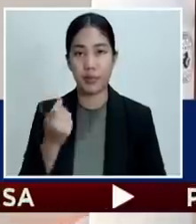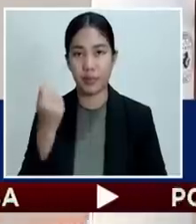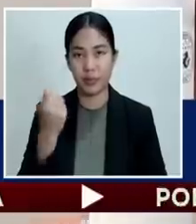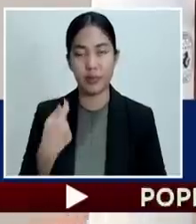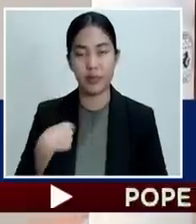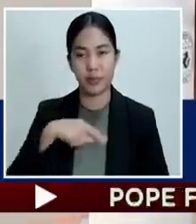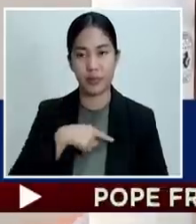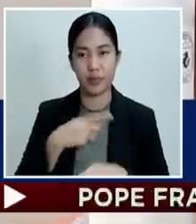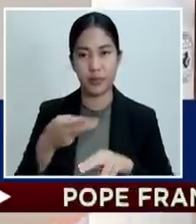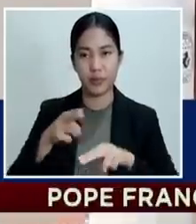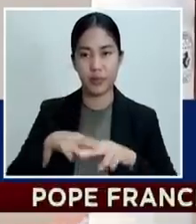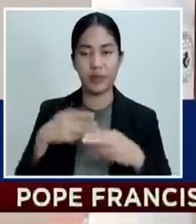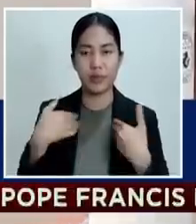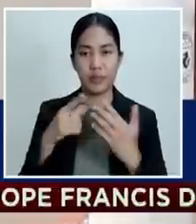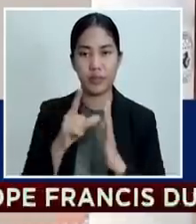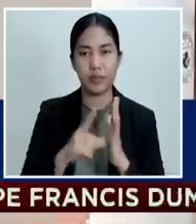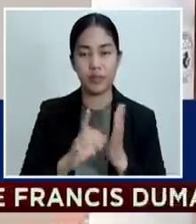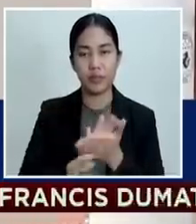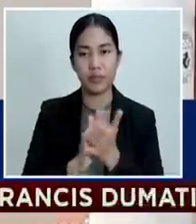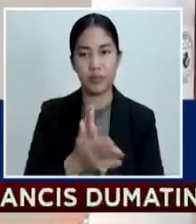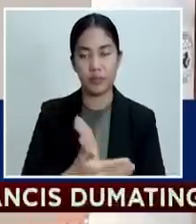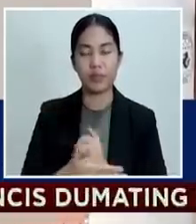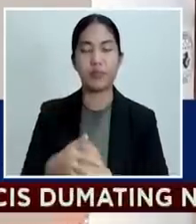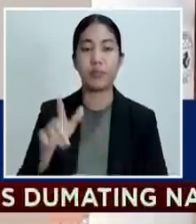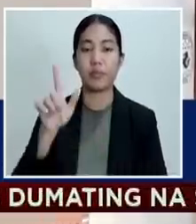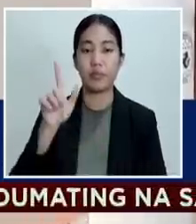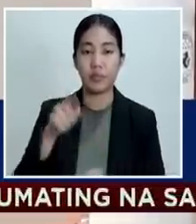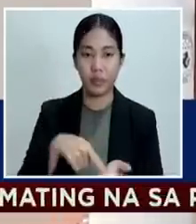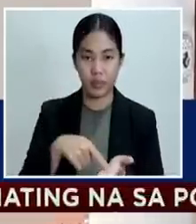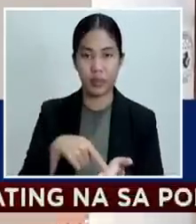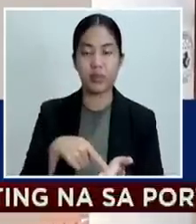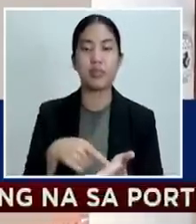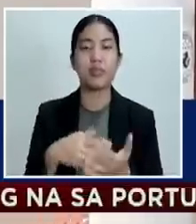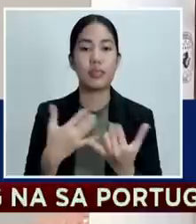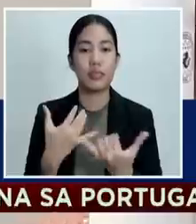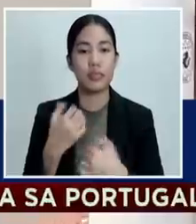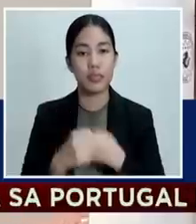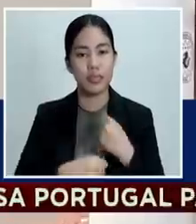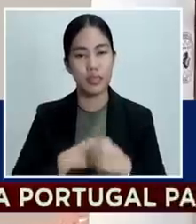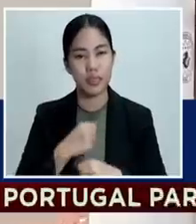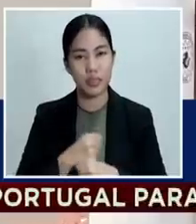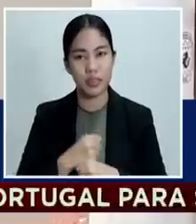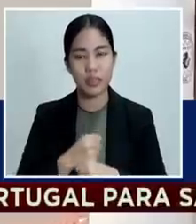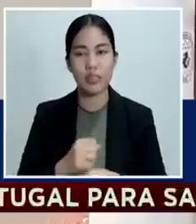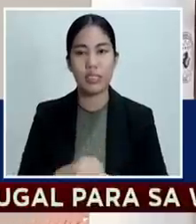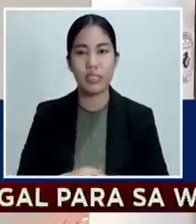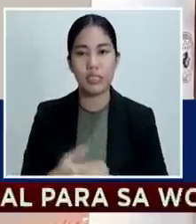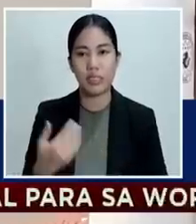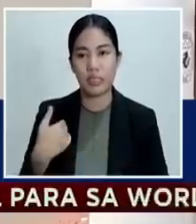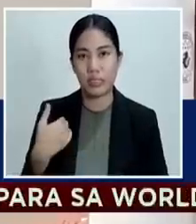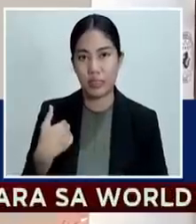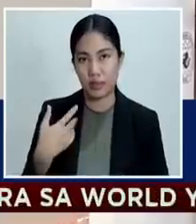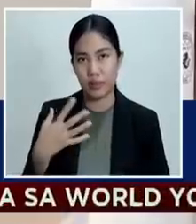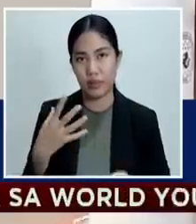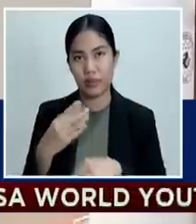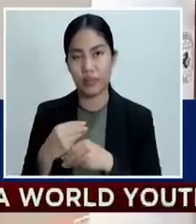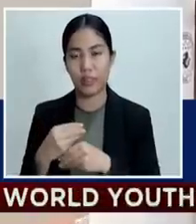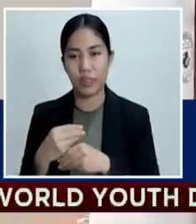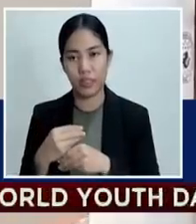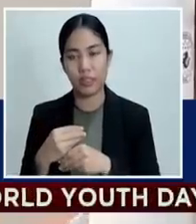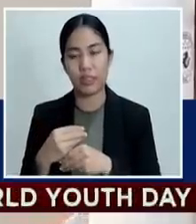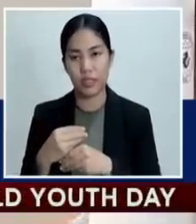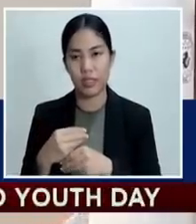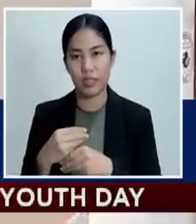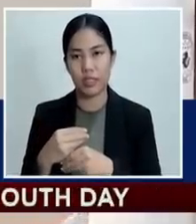batas from 500 naging 1,000. This year po, hindi po natin naihabol yung additional 500. But for